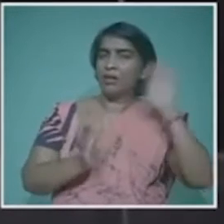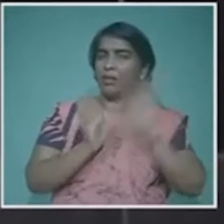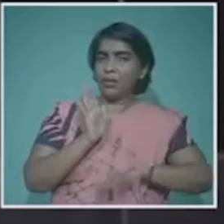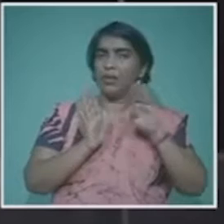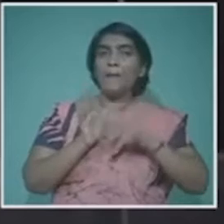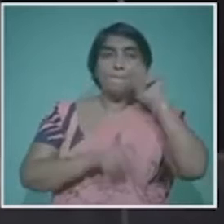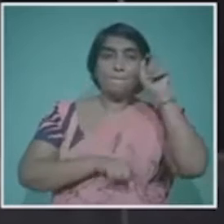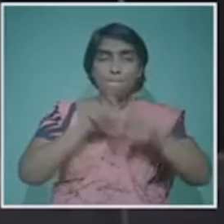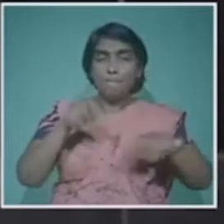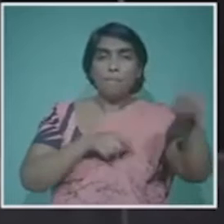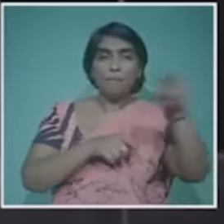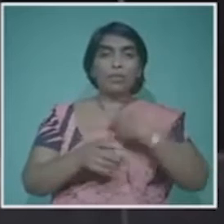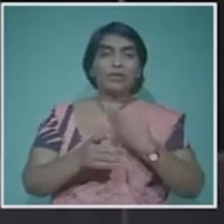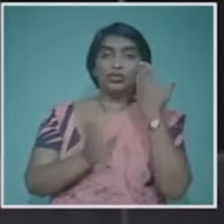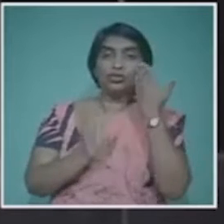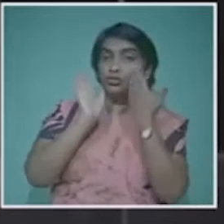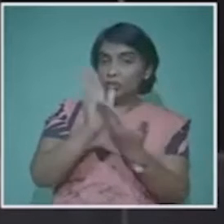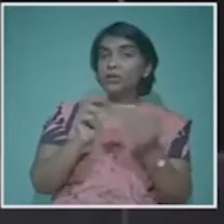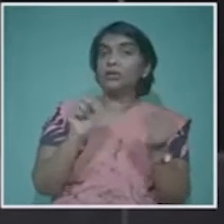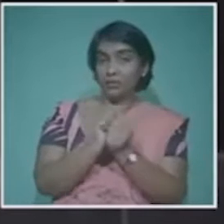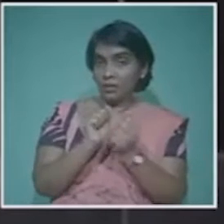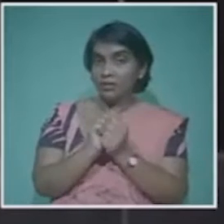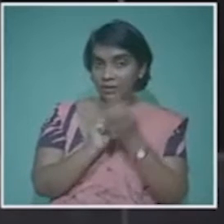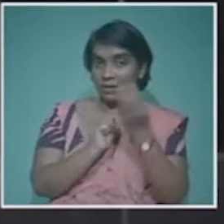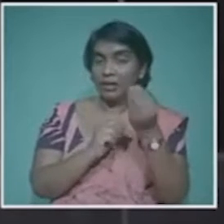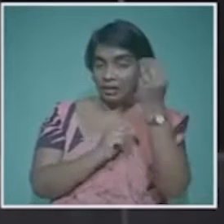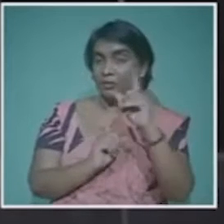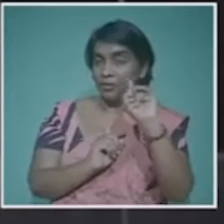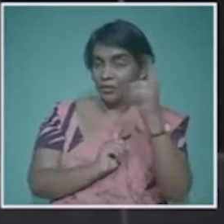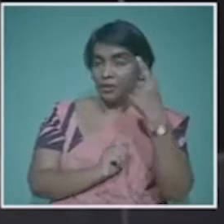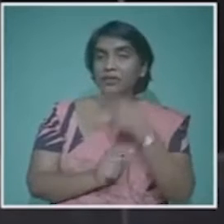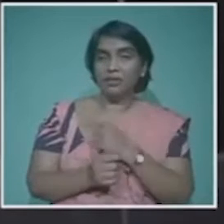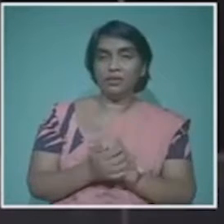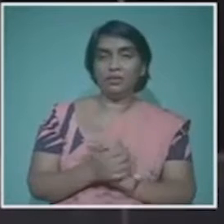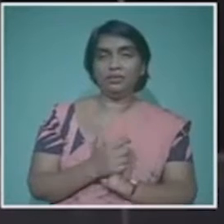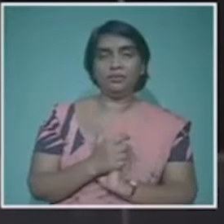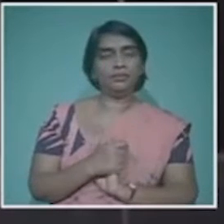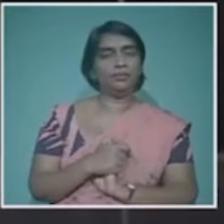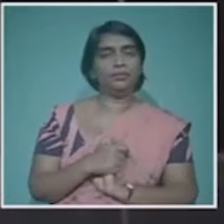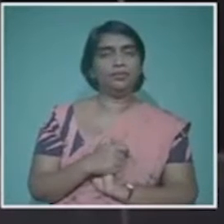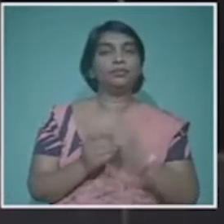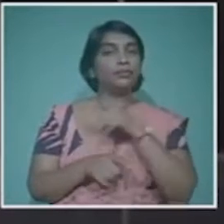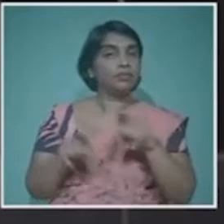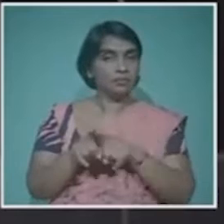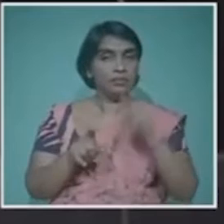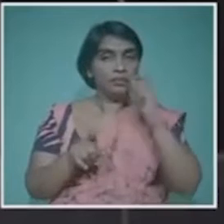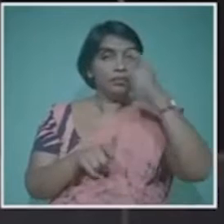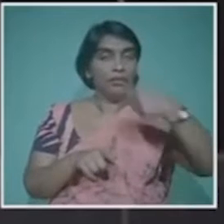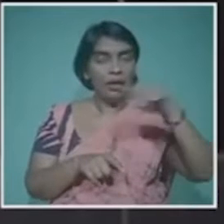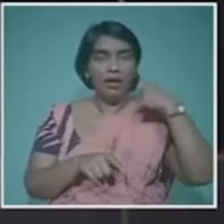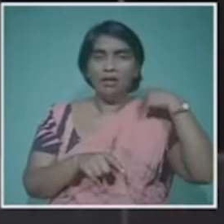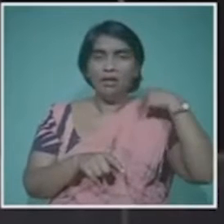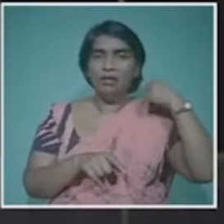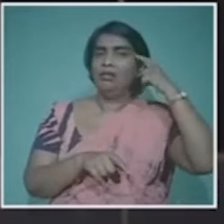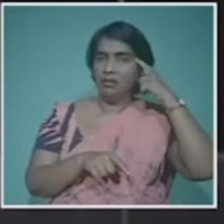நெருக்கடியை எதிர்கொண்டுள்ள சந்தர்ப்பத்தில் தேவையற்ற செலவினங்களை குறைக்க நடவடிக்கை எடுக்கப்பட்டிருக்க வேண்டும் இந்த சவாலிலிருந்து மீளும் வகையில் பொருளாதார